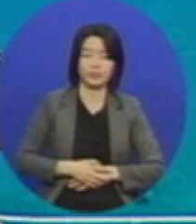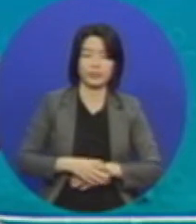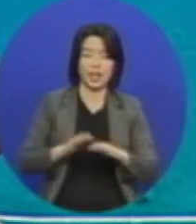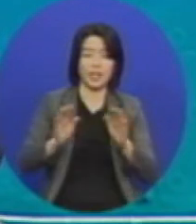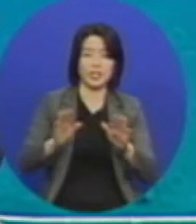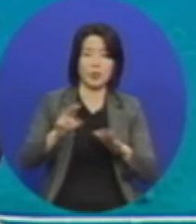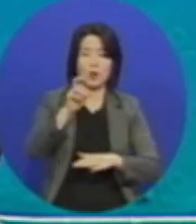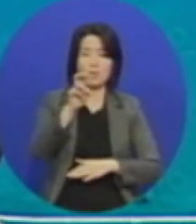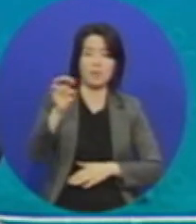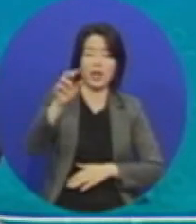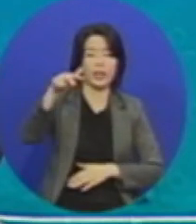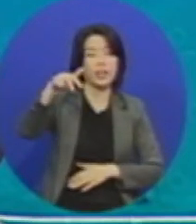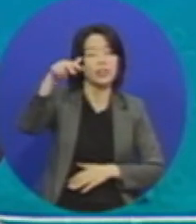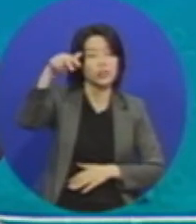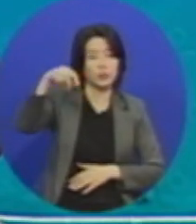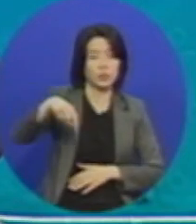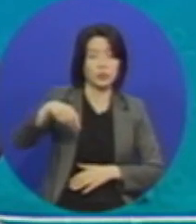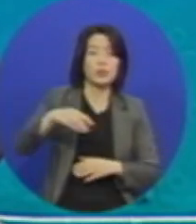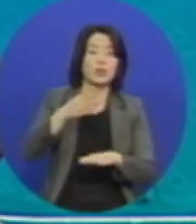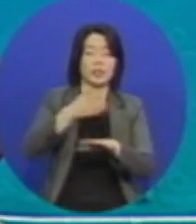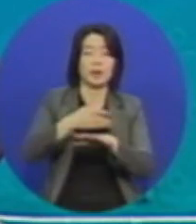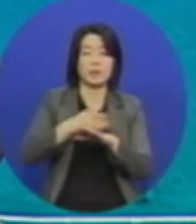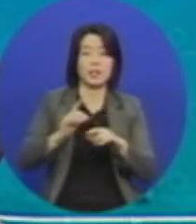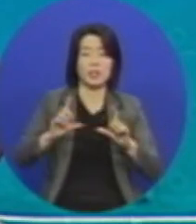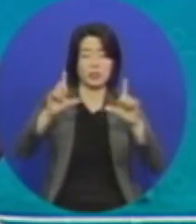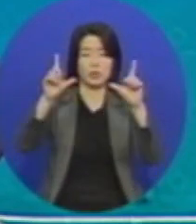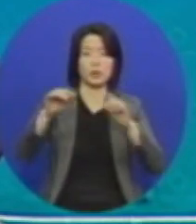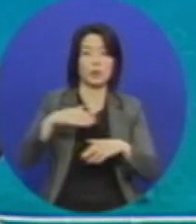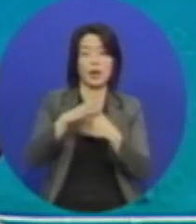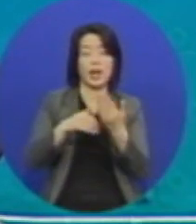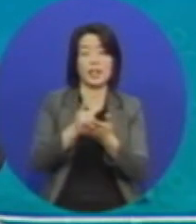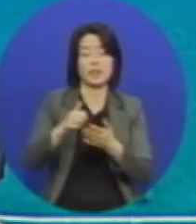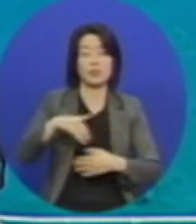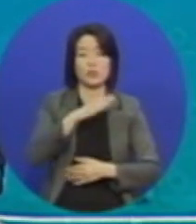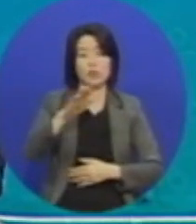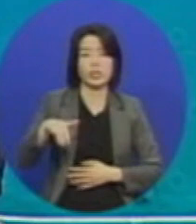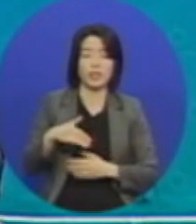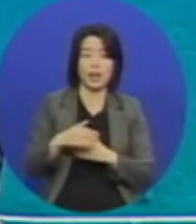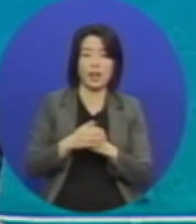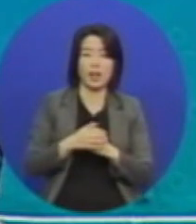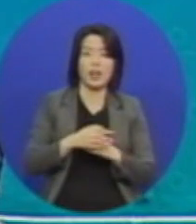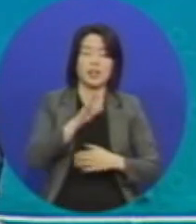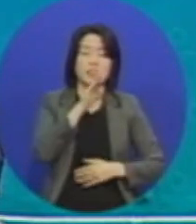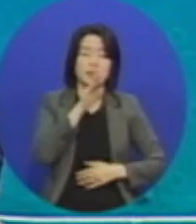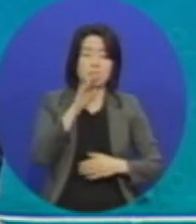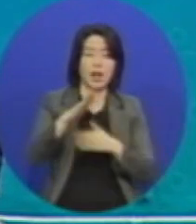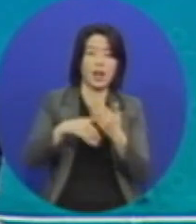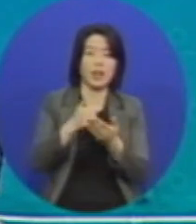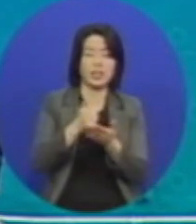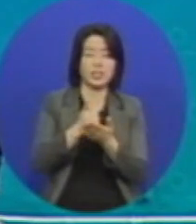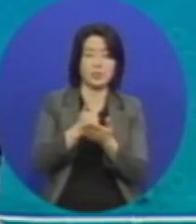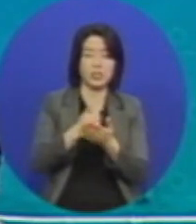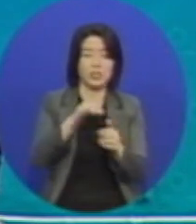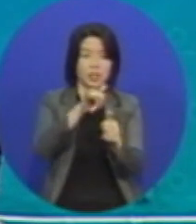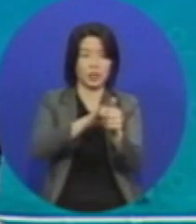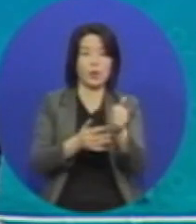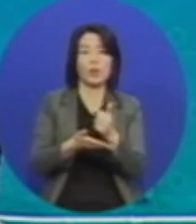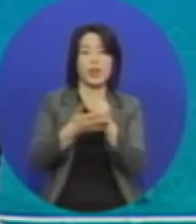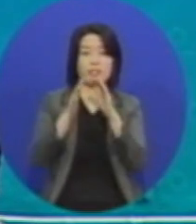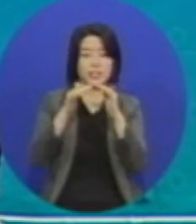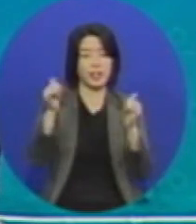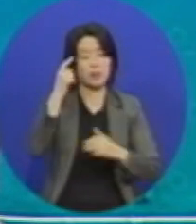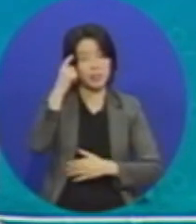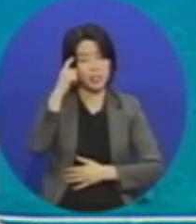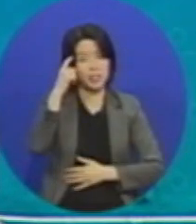이번 맥주 감사절 도 하나님은 우리가 정말 하나님을 경외하는 사람 인제